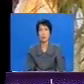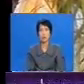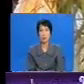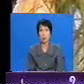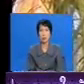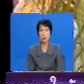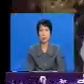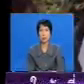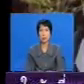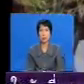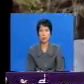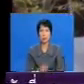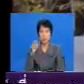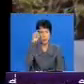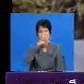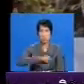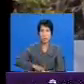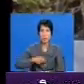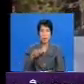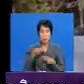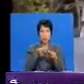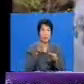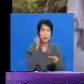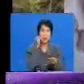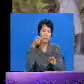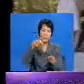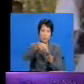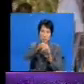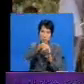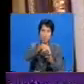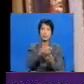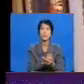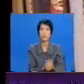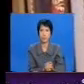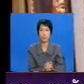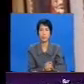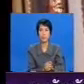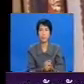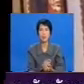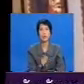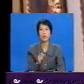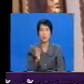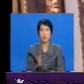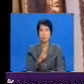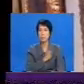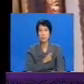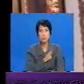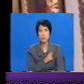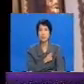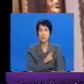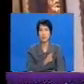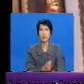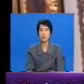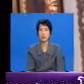ทหารตำรวจและประสบกรณิกรชาวจังหวัดสุรินทร์ที่ไปร่วมงานบรรยากาศนั้นเป็นไปด้วยความเศร้าสลดขณะที่กองทัพบกมี